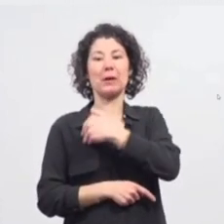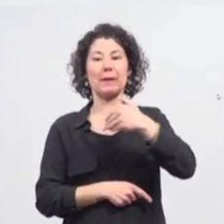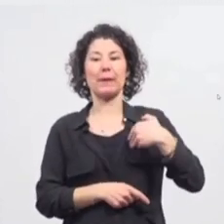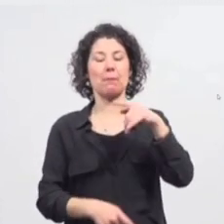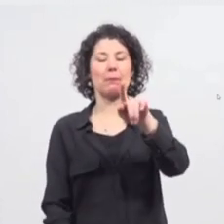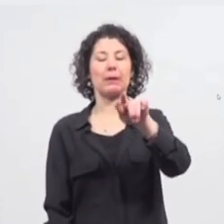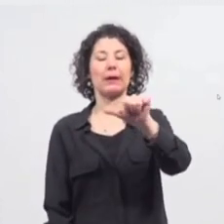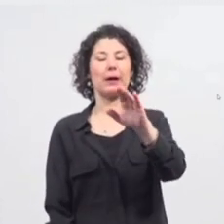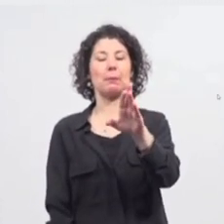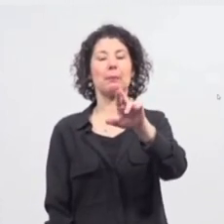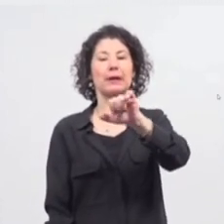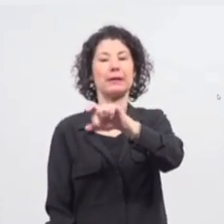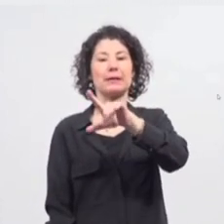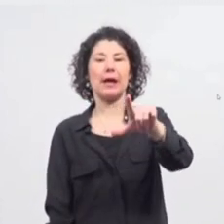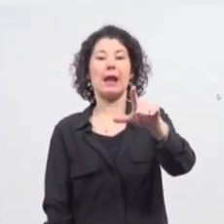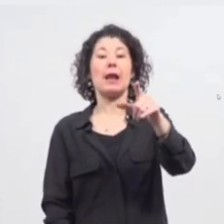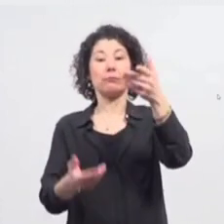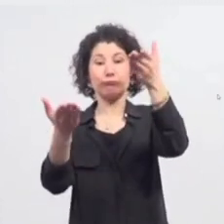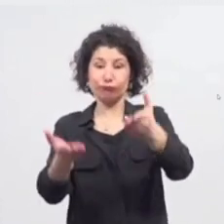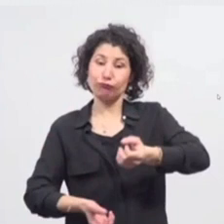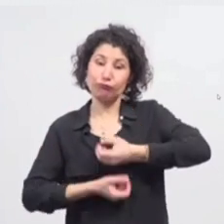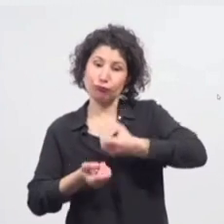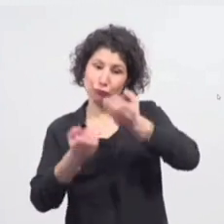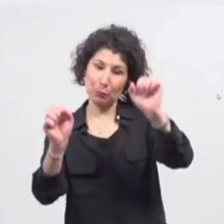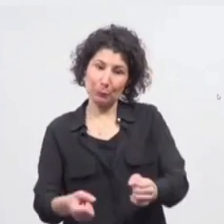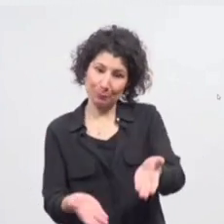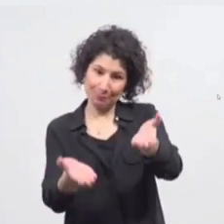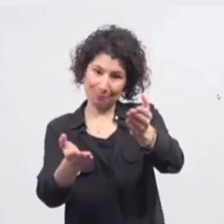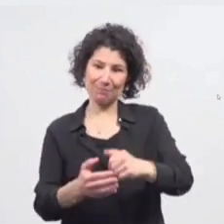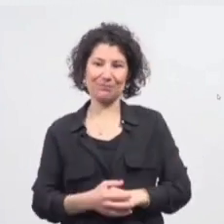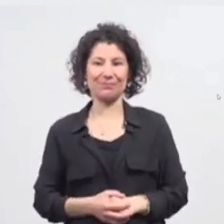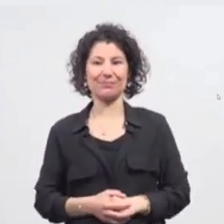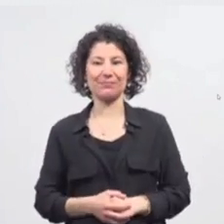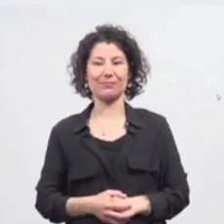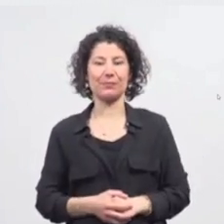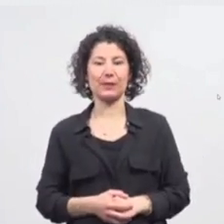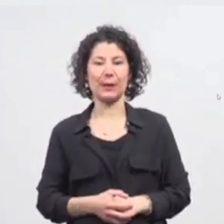c'est à vous.